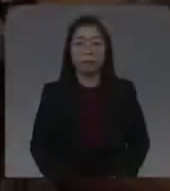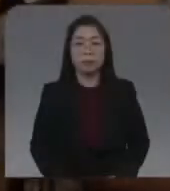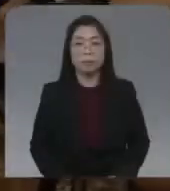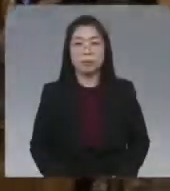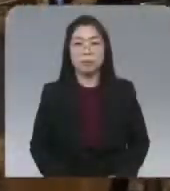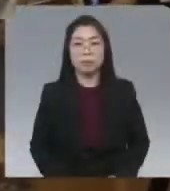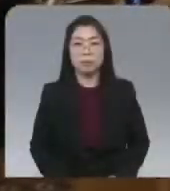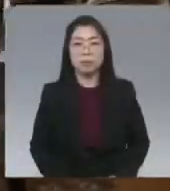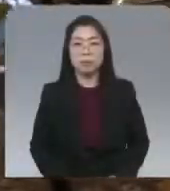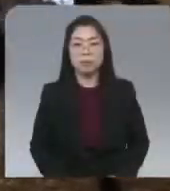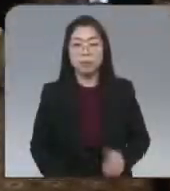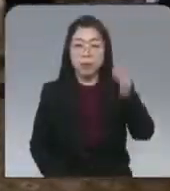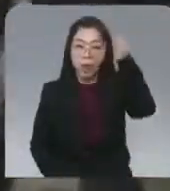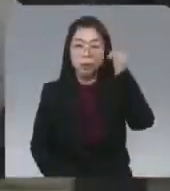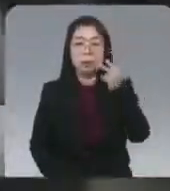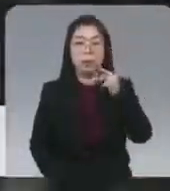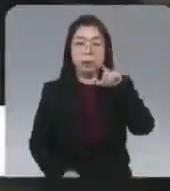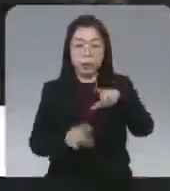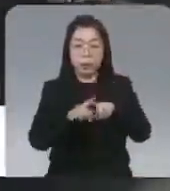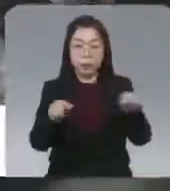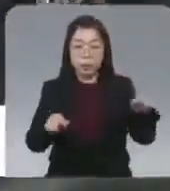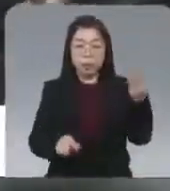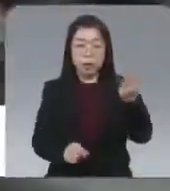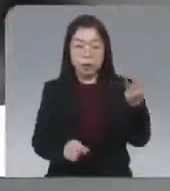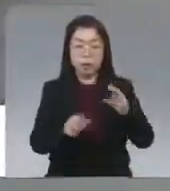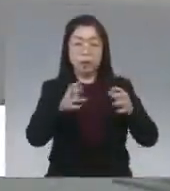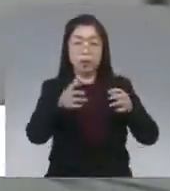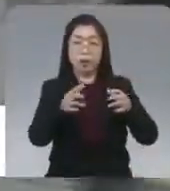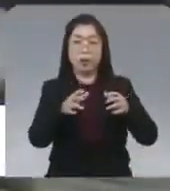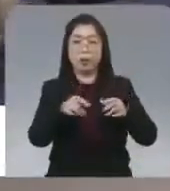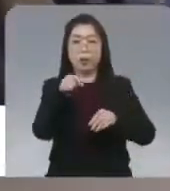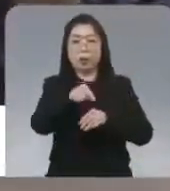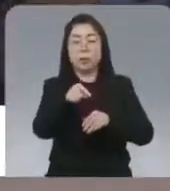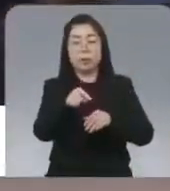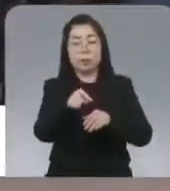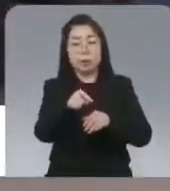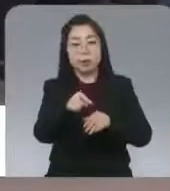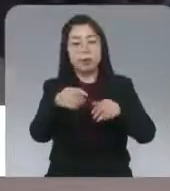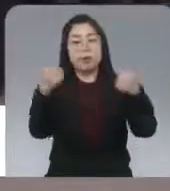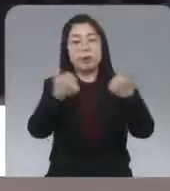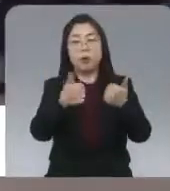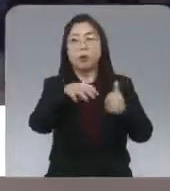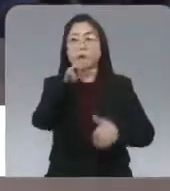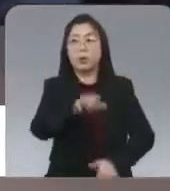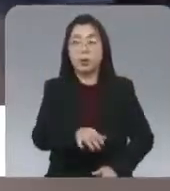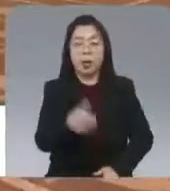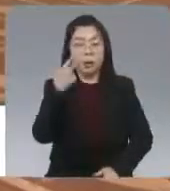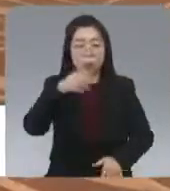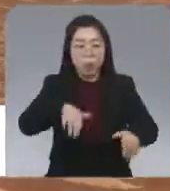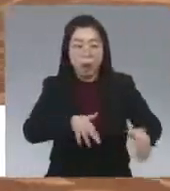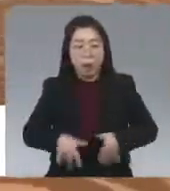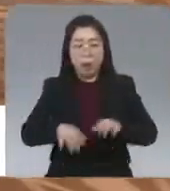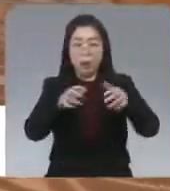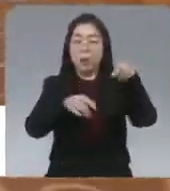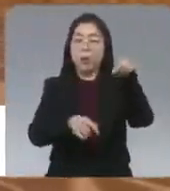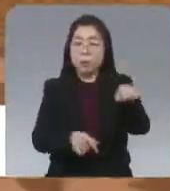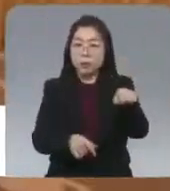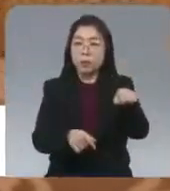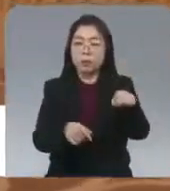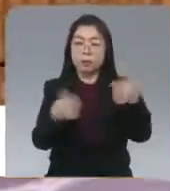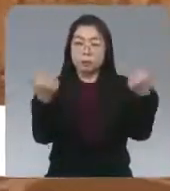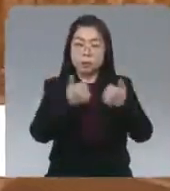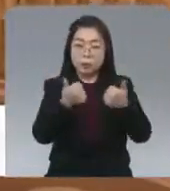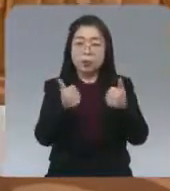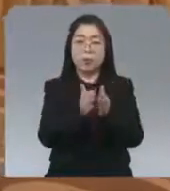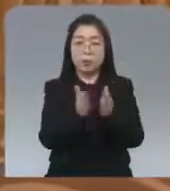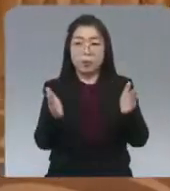a cho mỗi cảnh Bắc Triều Tiên gia tăng căng thẳng bằng hàng loạt vụ phóng thử nghiệm tên lửa đầu năm 2022 Ngoại trưởng ba nước hàng Mỹ